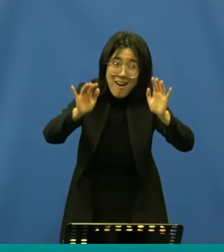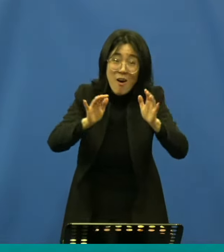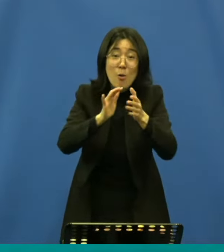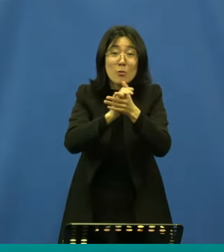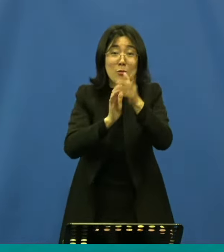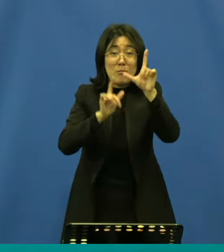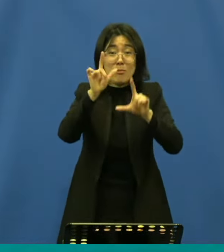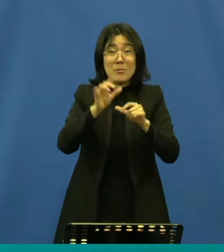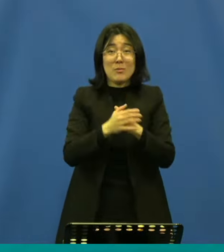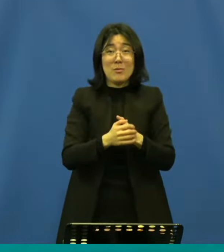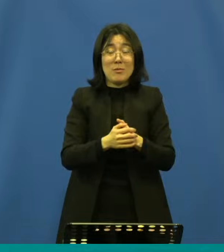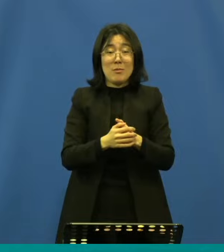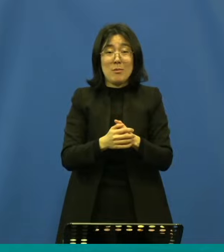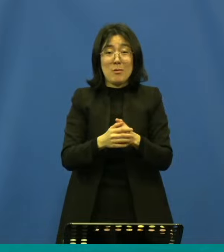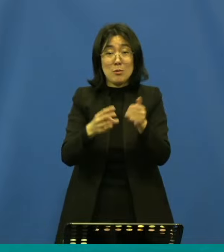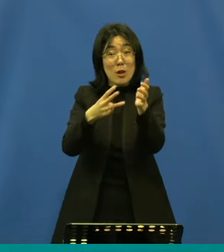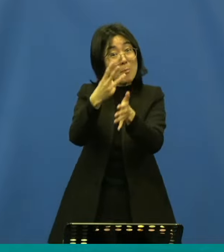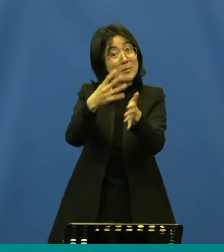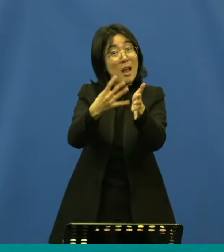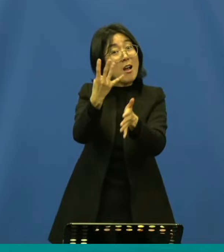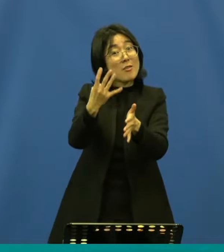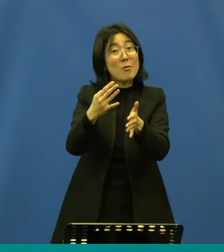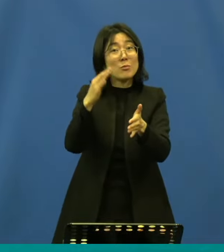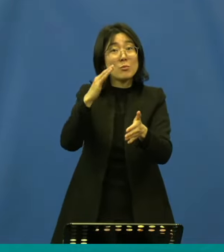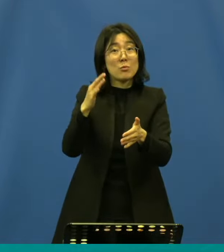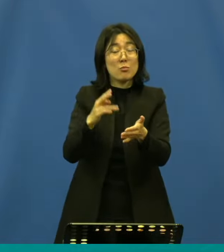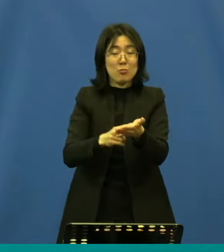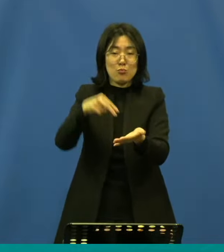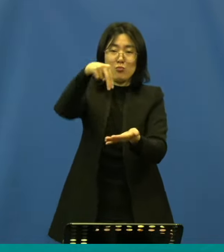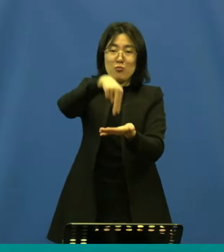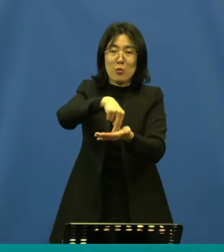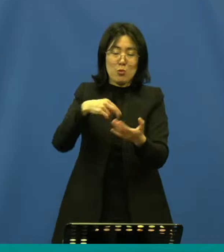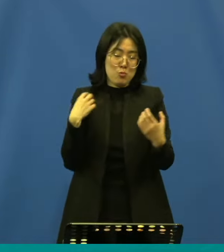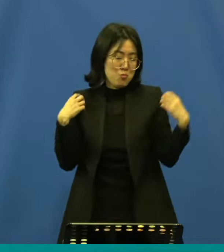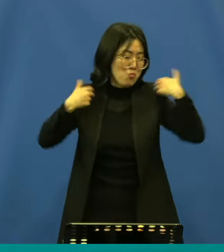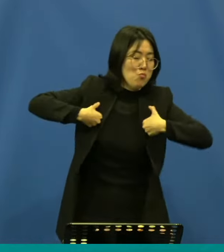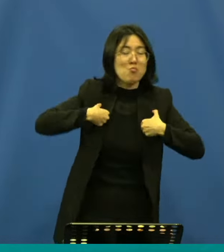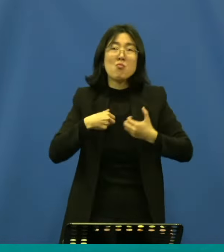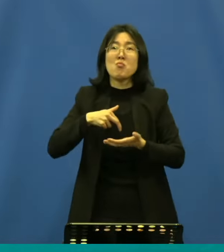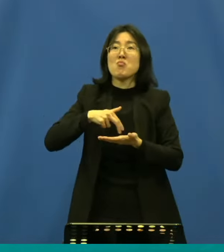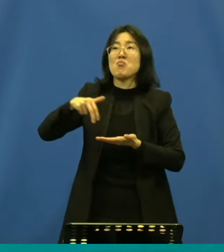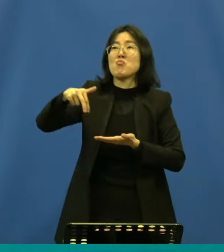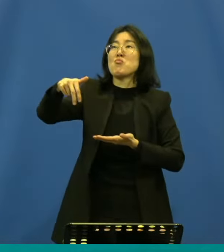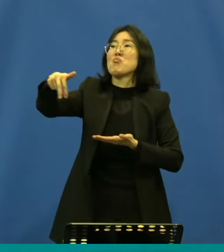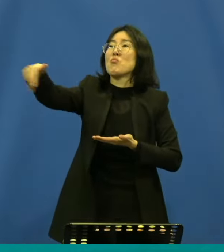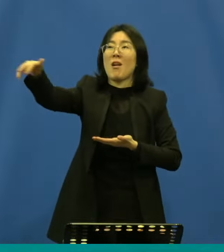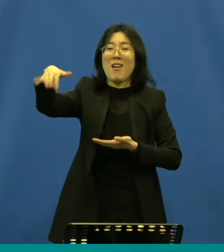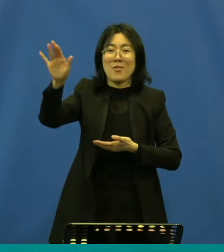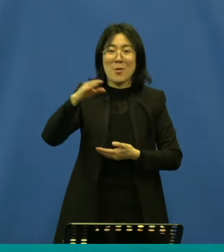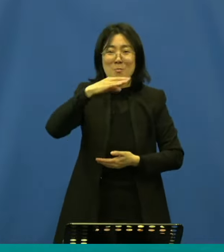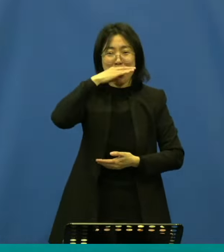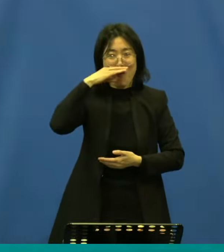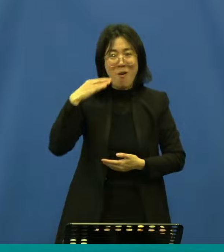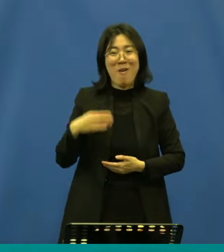나중에 한참 기도하더니 탁 일어나 가더라고. 나 가서 막 안아주려고 했는데 갈 수도 없고